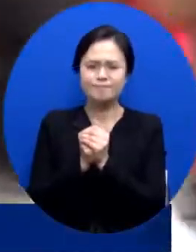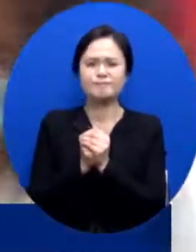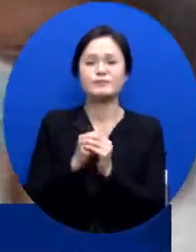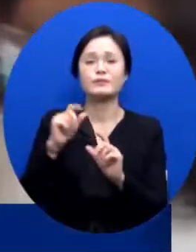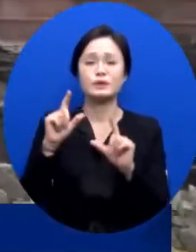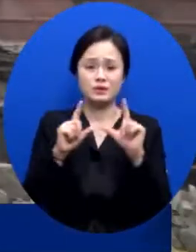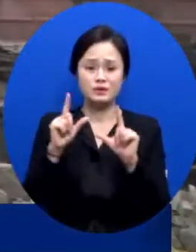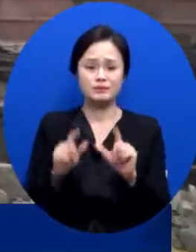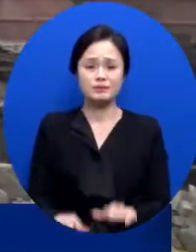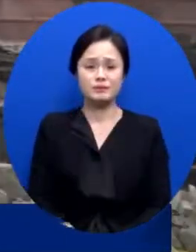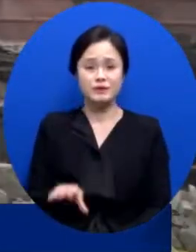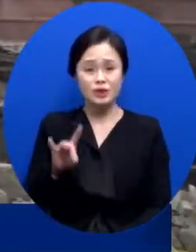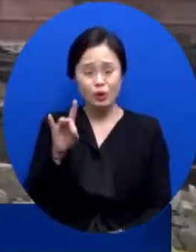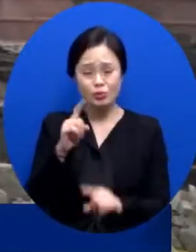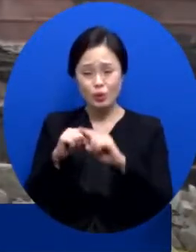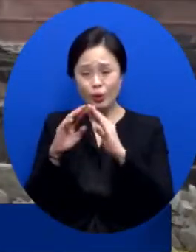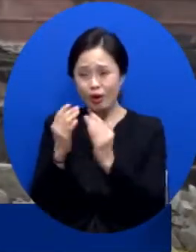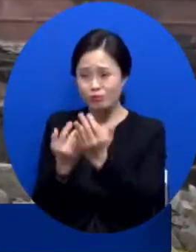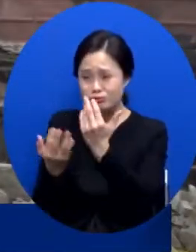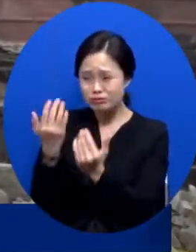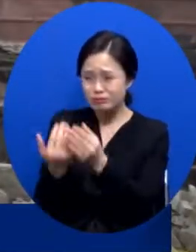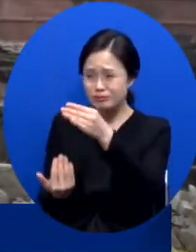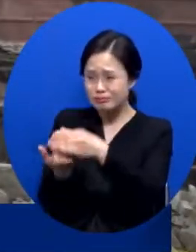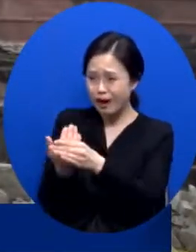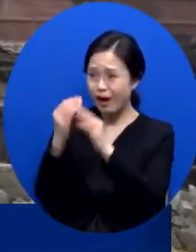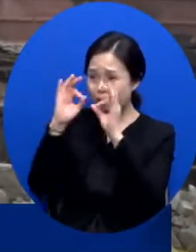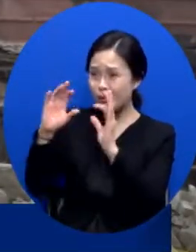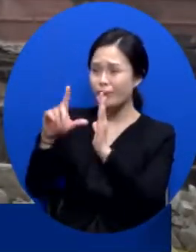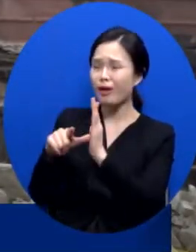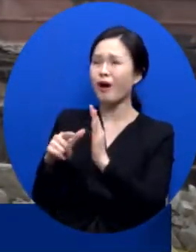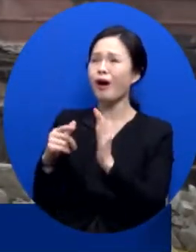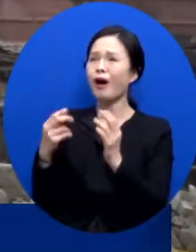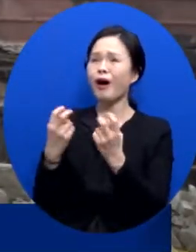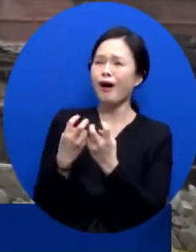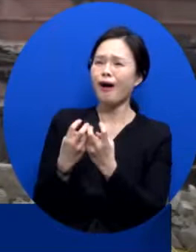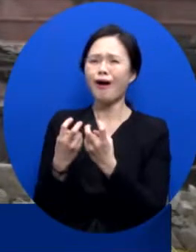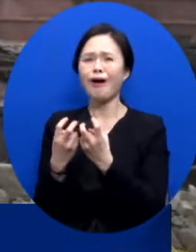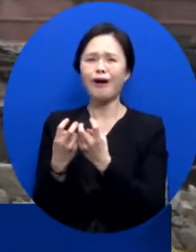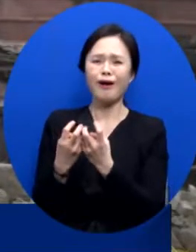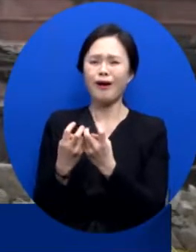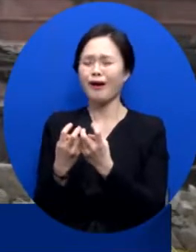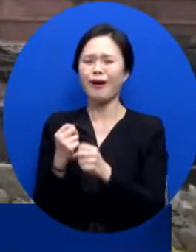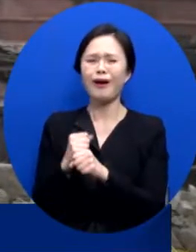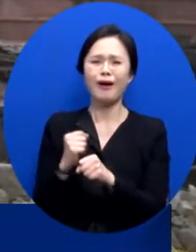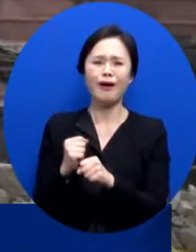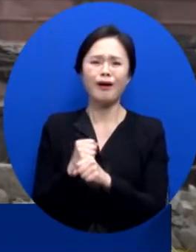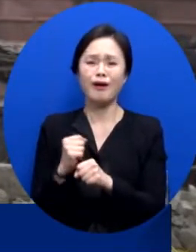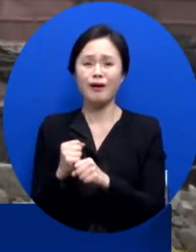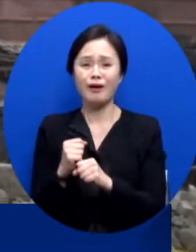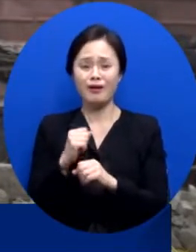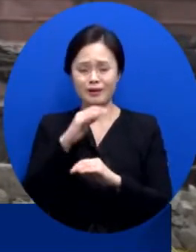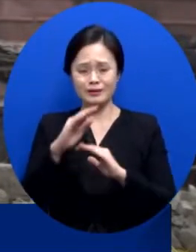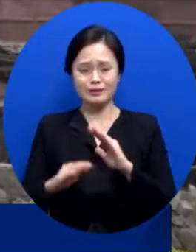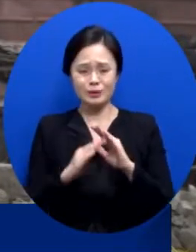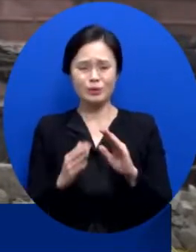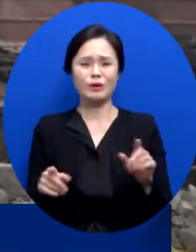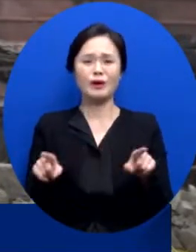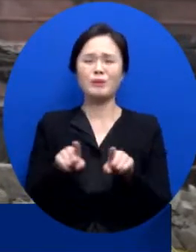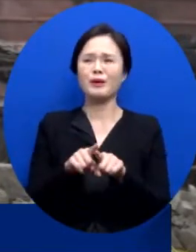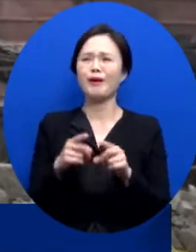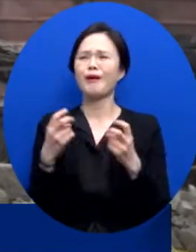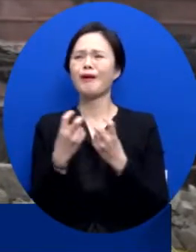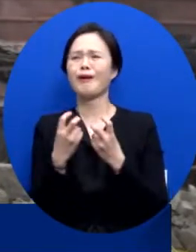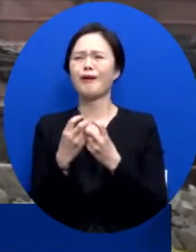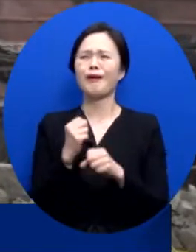때의 정말 어떻게 손을 쓸 수 있는 방법이 없었습니다 그냥 모든 교인들과 함께 발만 동동